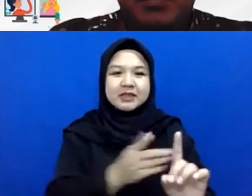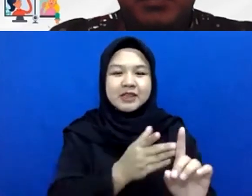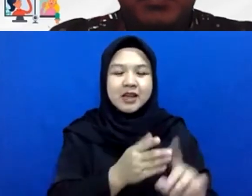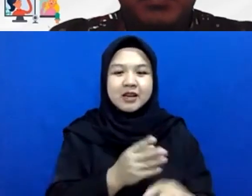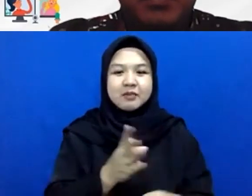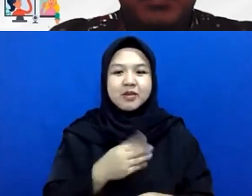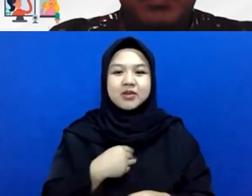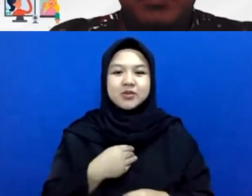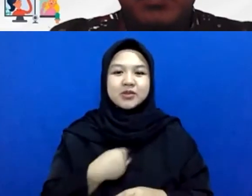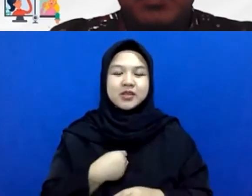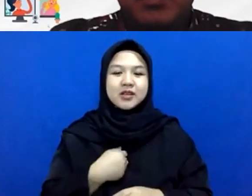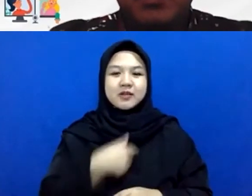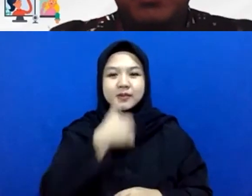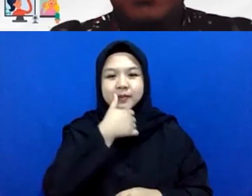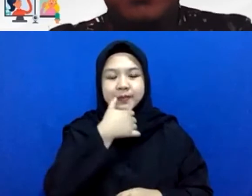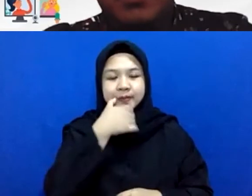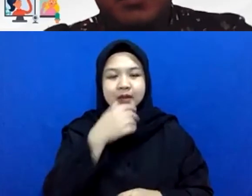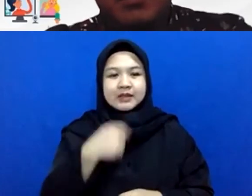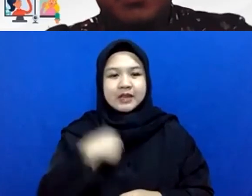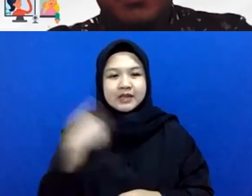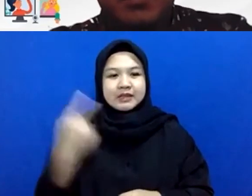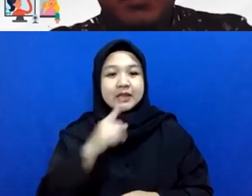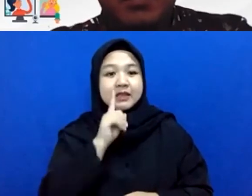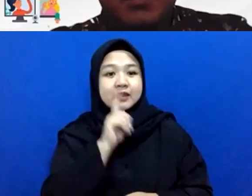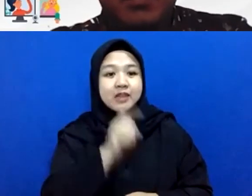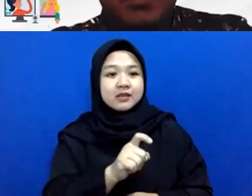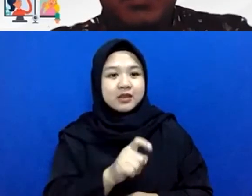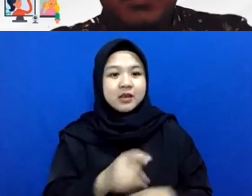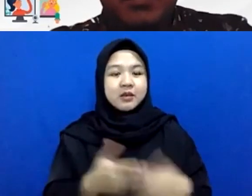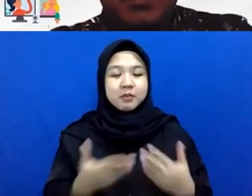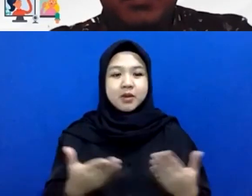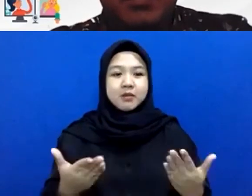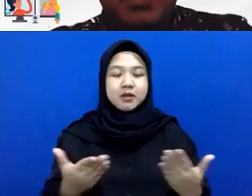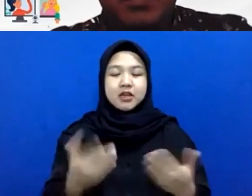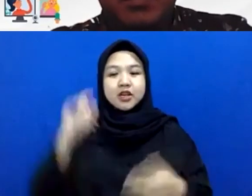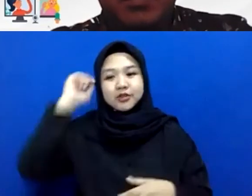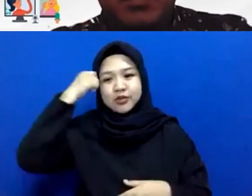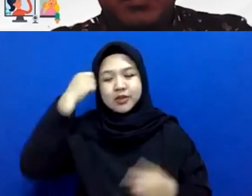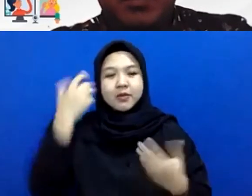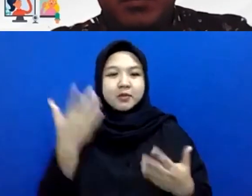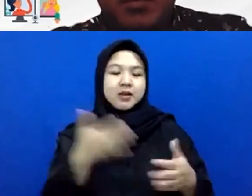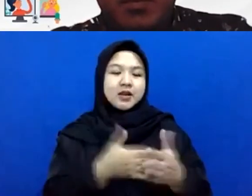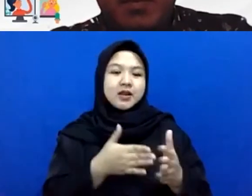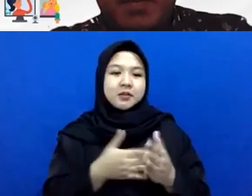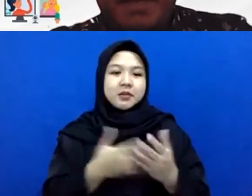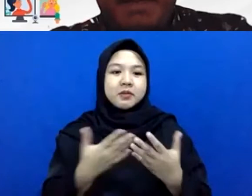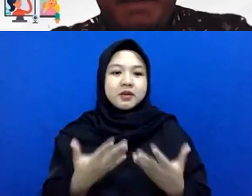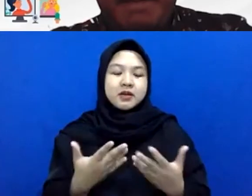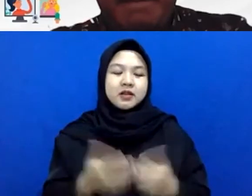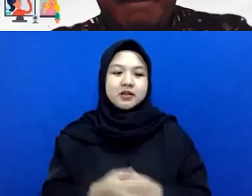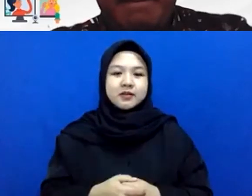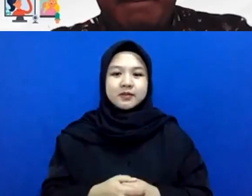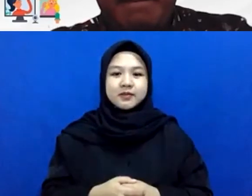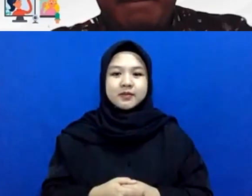dari mengejar di sini, saya lebih sering menanyakan gimana kesulitannya, gimana kendalanya. Kemudian